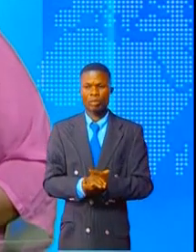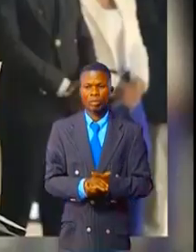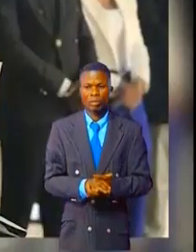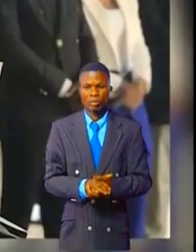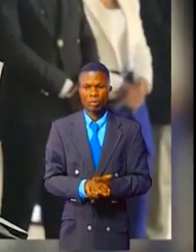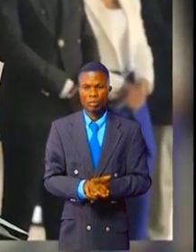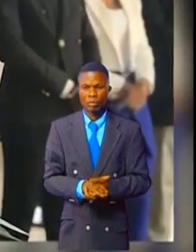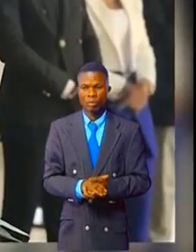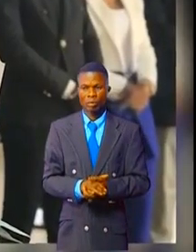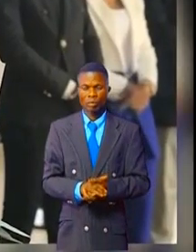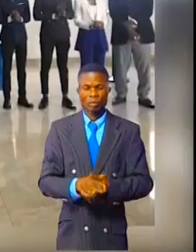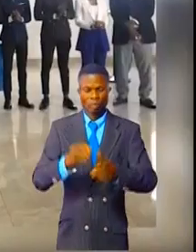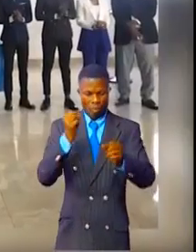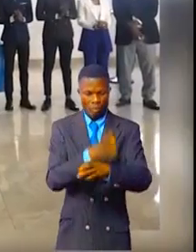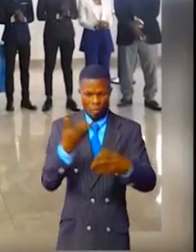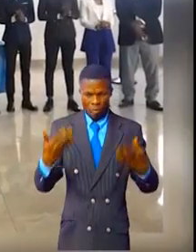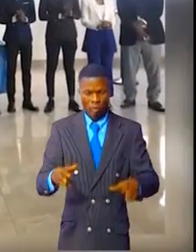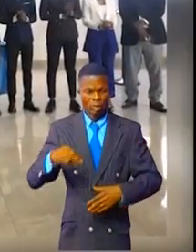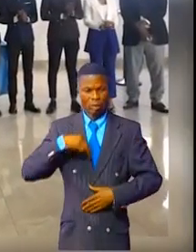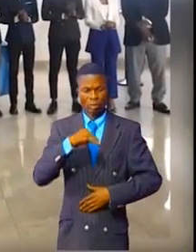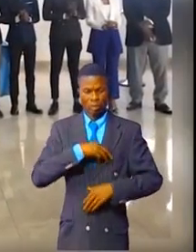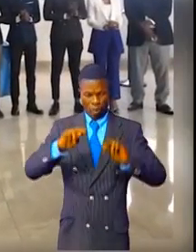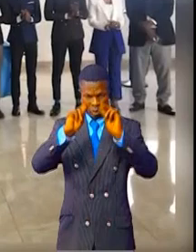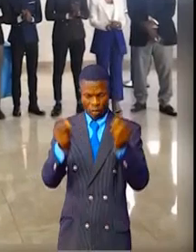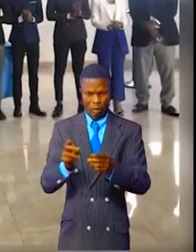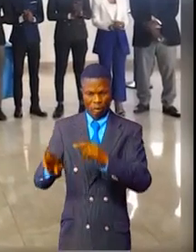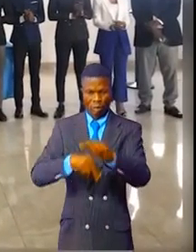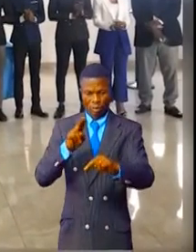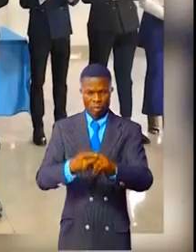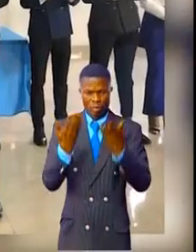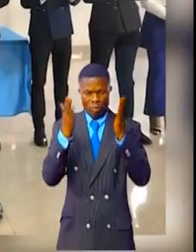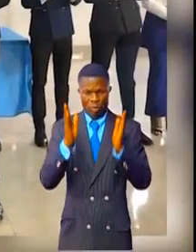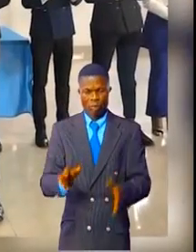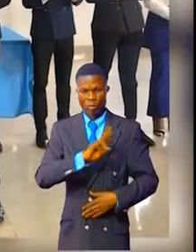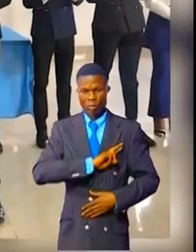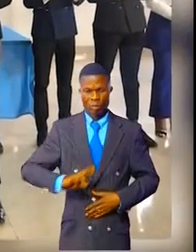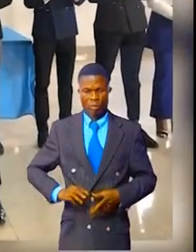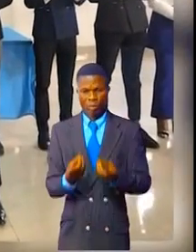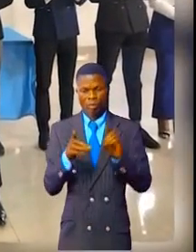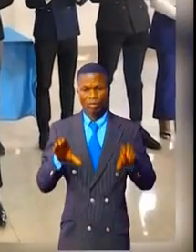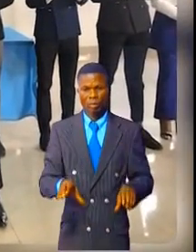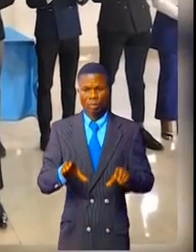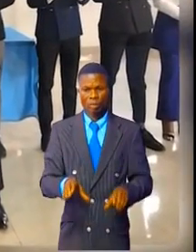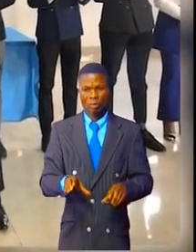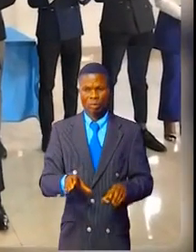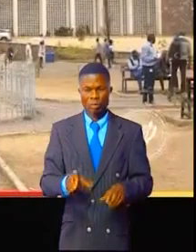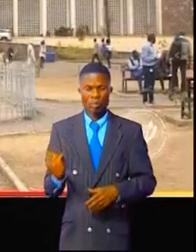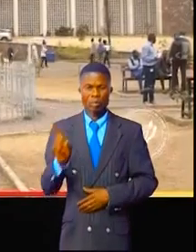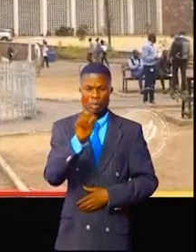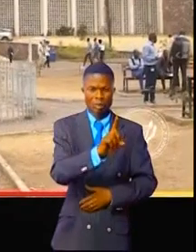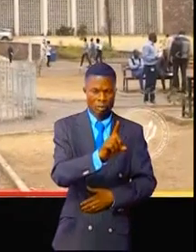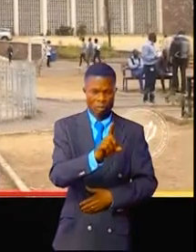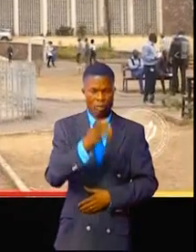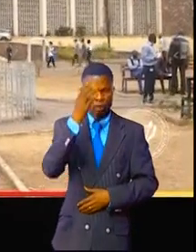aussitôt installés les membres de la coordination nationale des étudiants de la république démocratique du congo sont allés à la